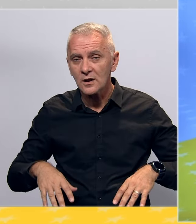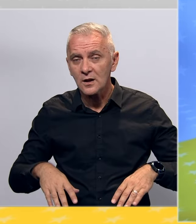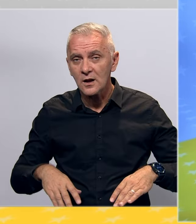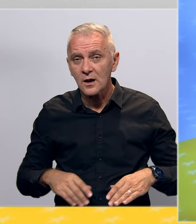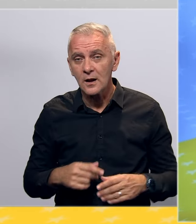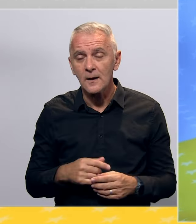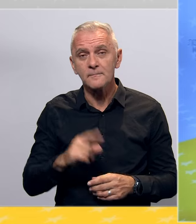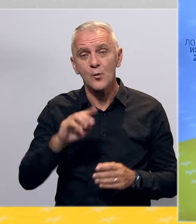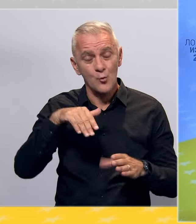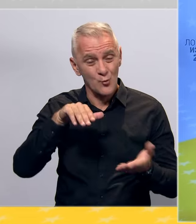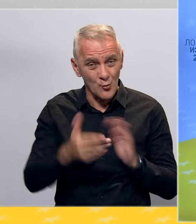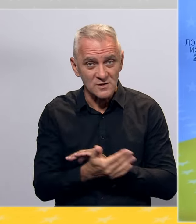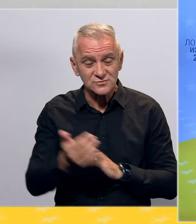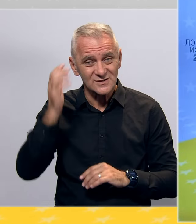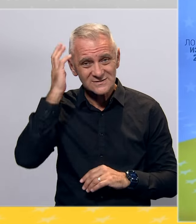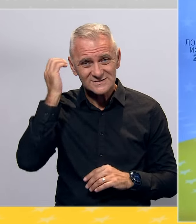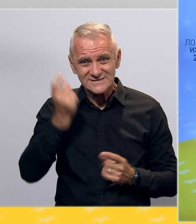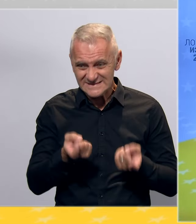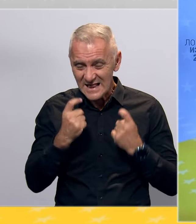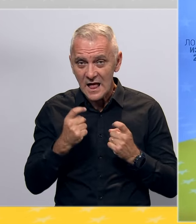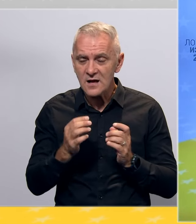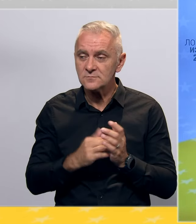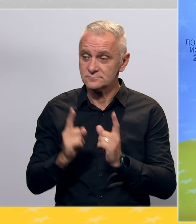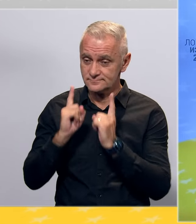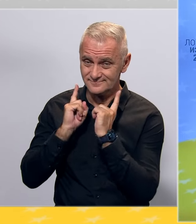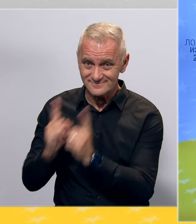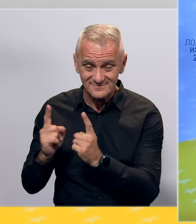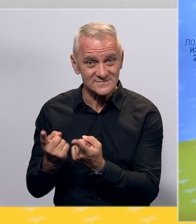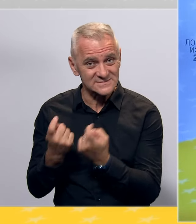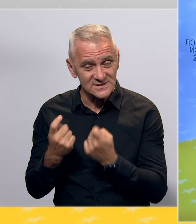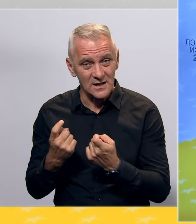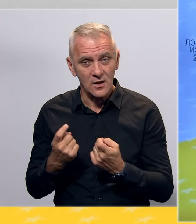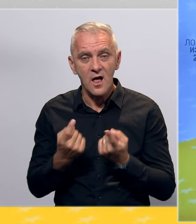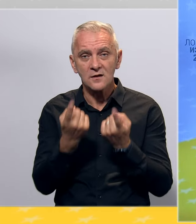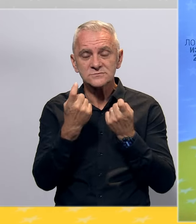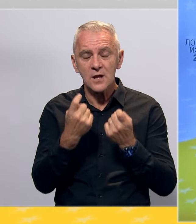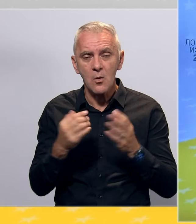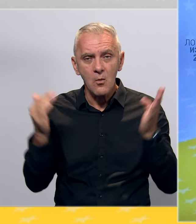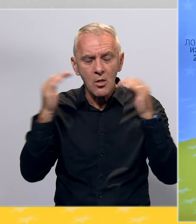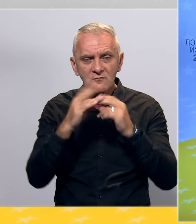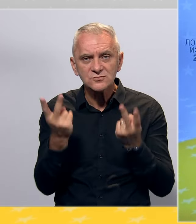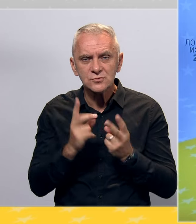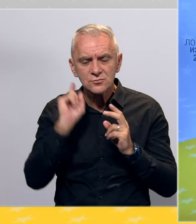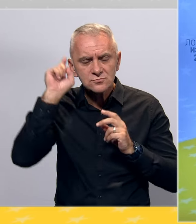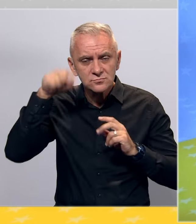se seljak stimuliše da ostane na svom imanju, sela nam preko noći nestaju,